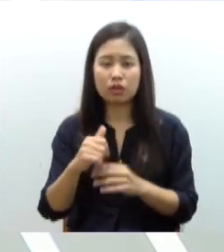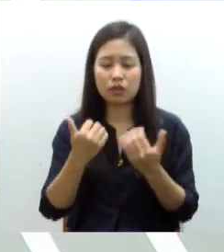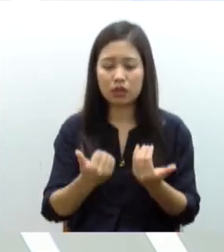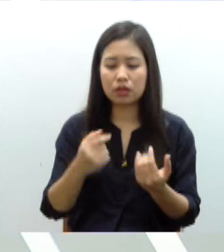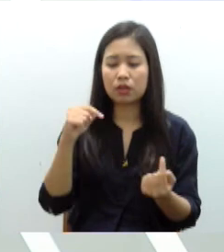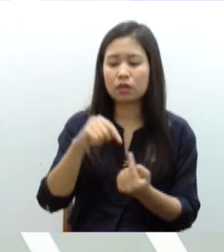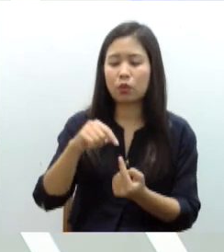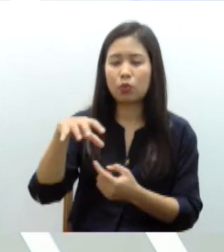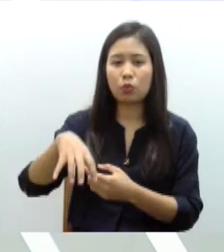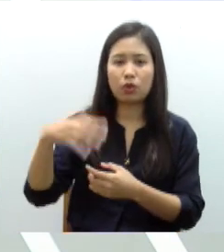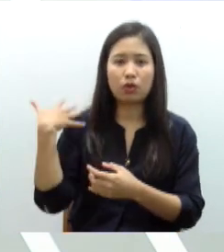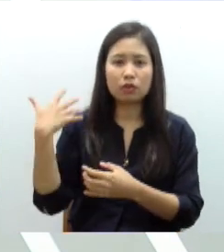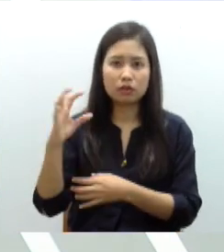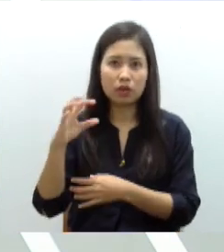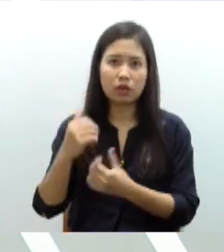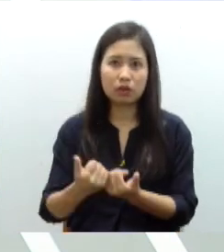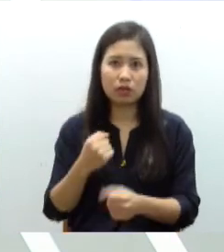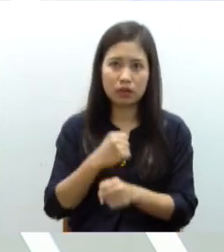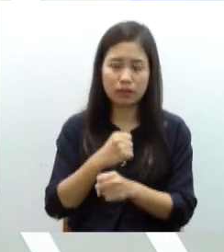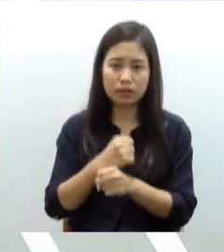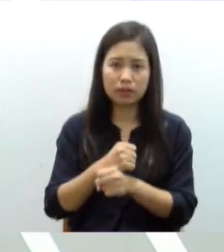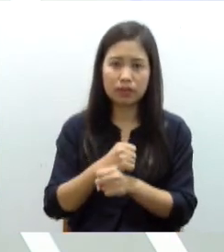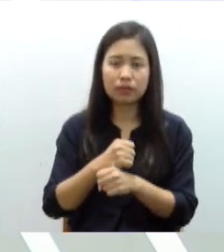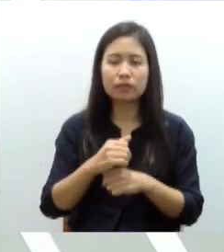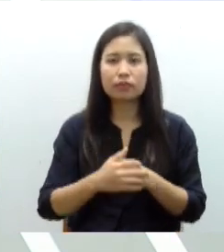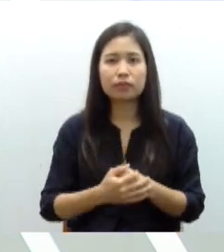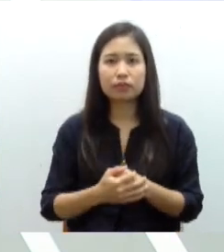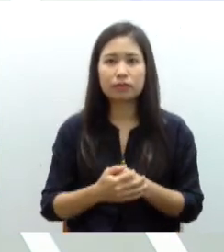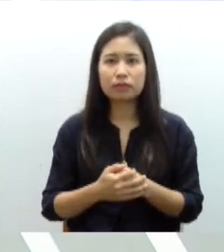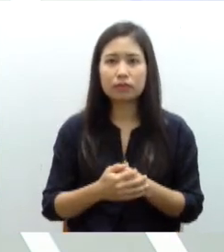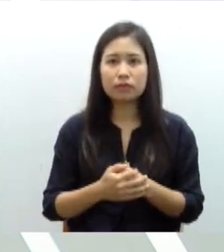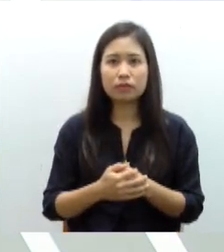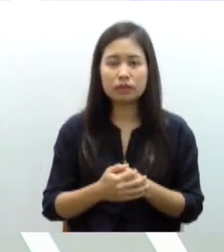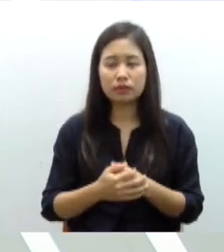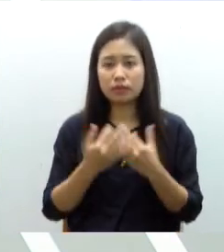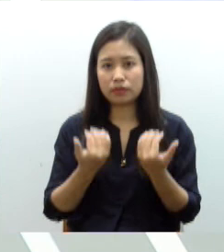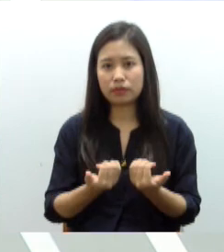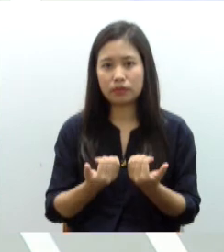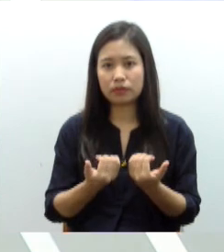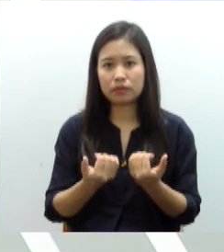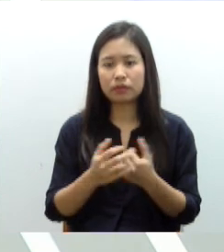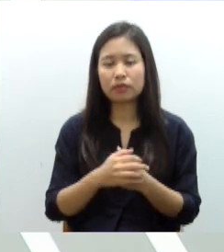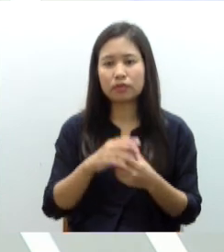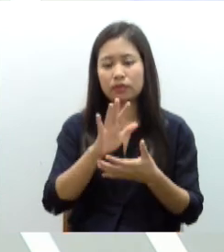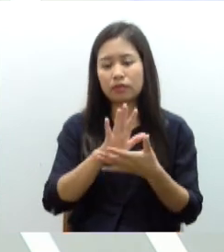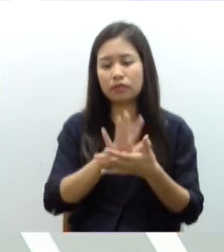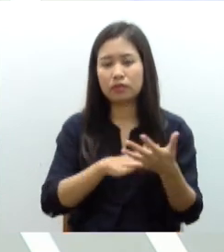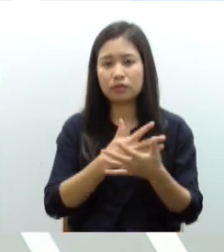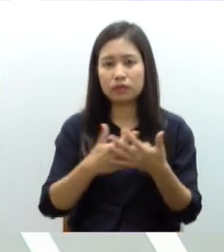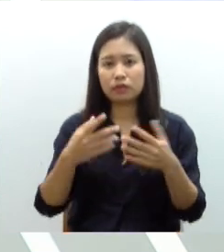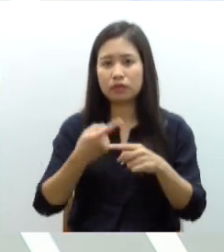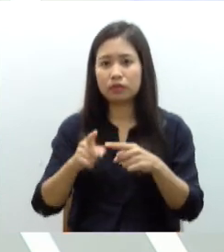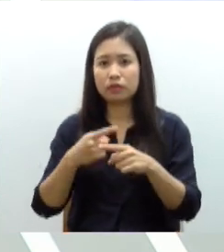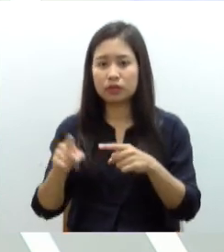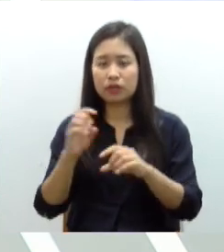ที่ในกลุ่มที่อายุ25ปีขึ้นไปด้วยนะในกลุ่มผู้ใหญ่แต่เป็นกลุ่มข้าราชการอันนี้คือพฤติกรรมต่างๆนี่มันจะมีการเปลี่ยนถ้า